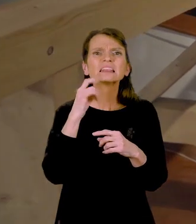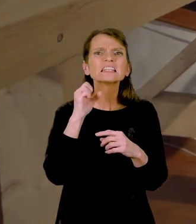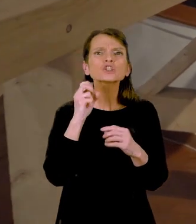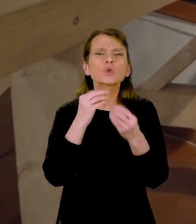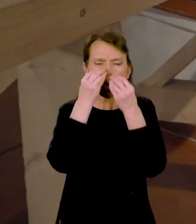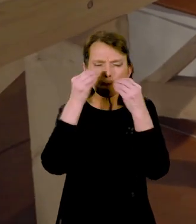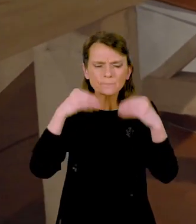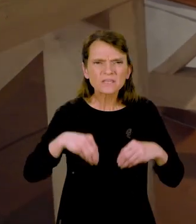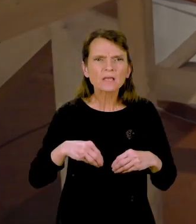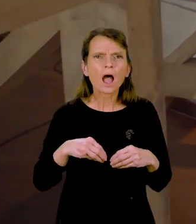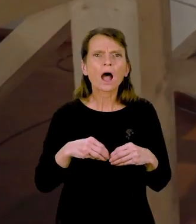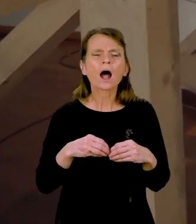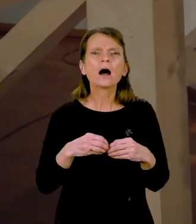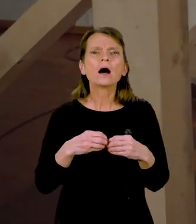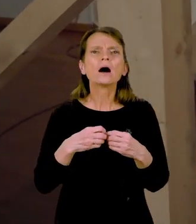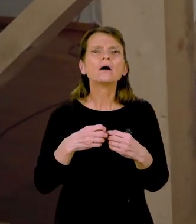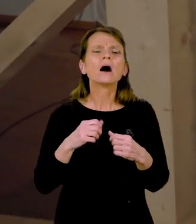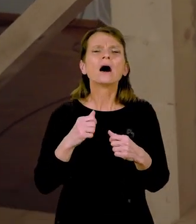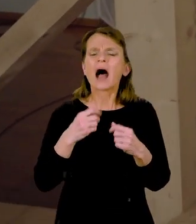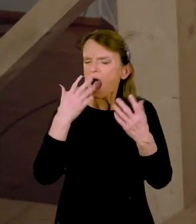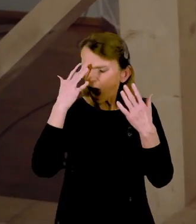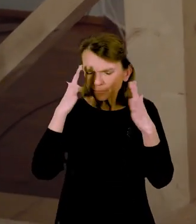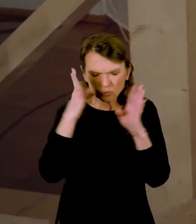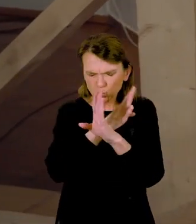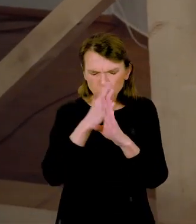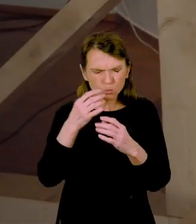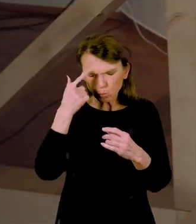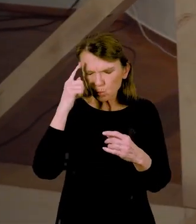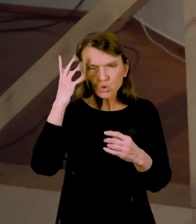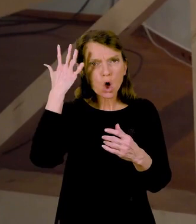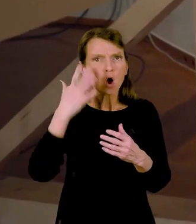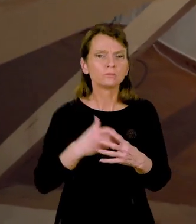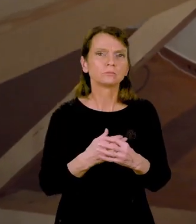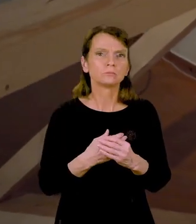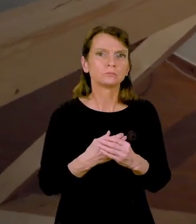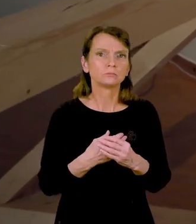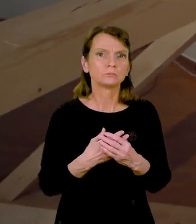Distopija. Habit absurda.